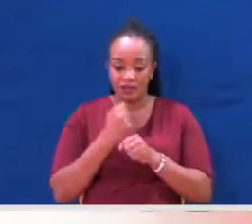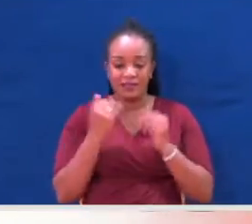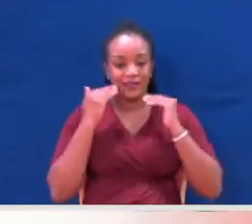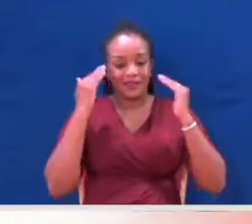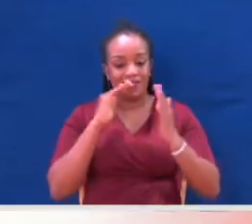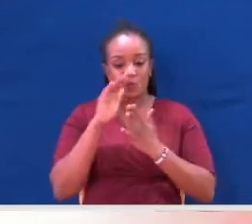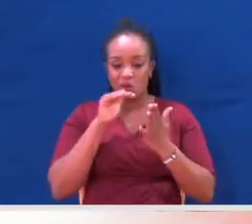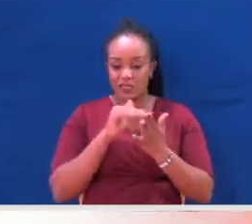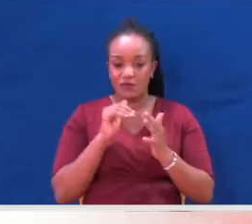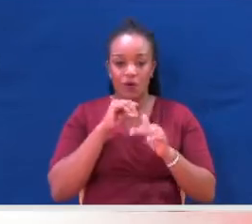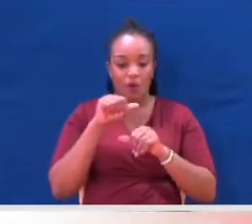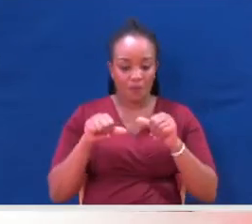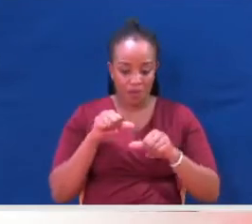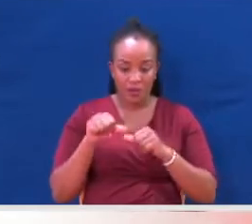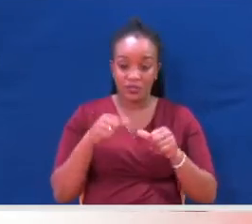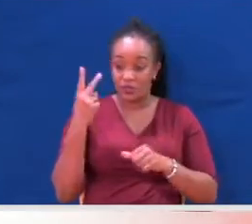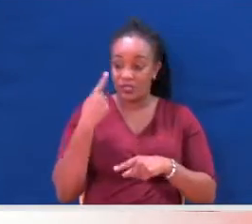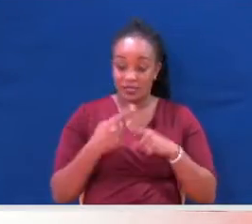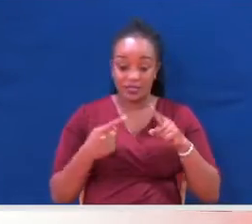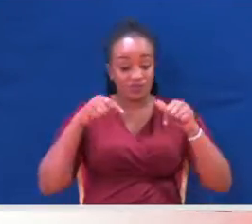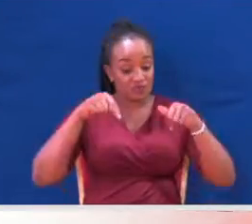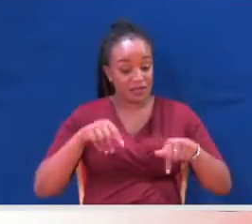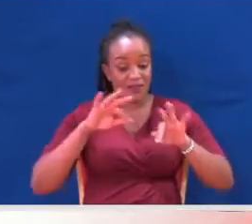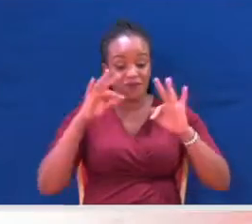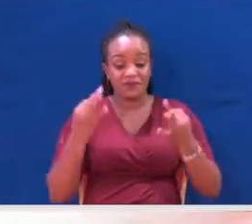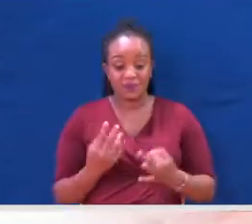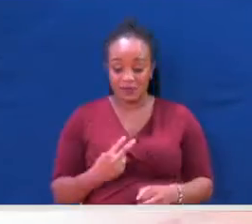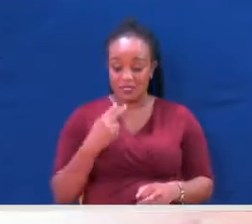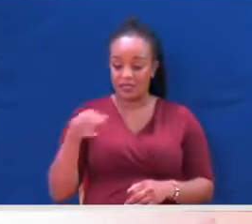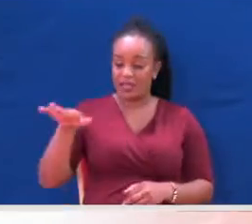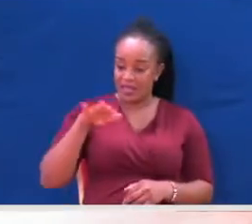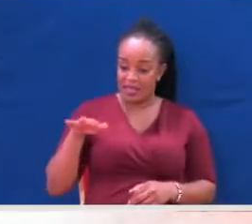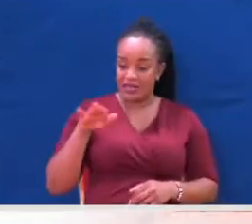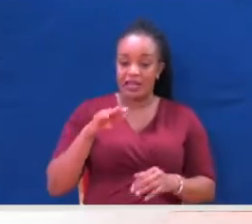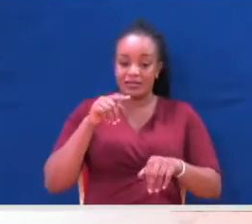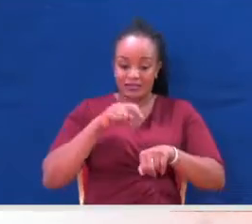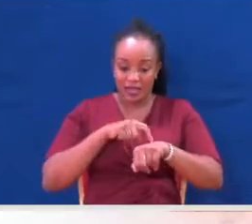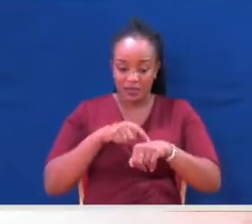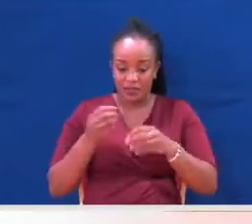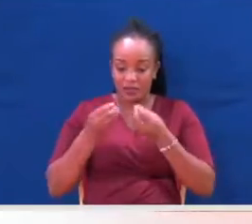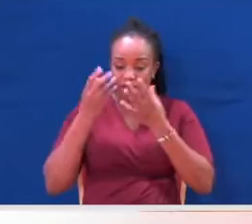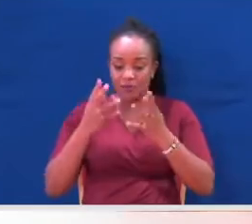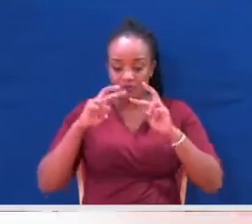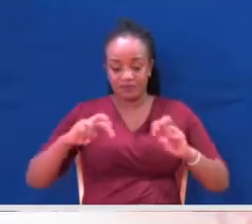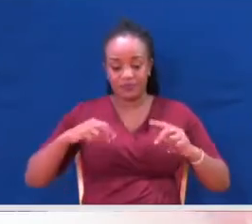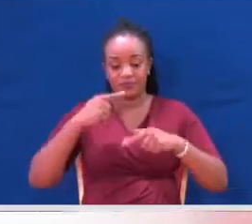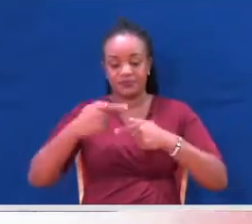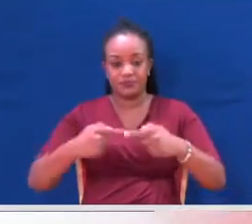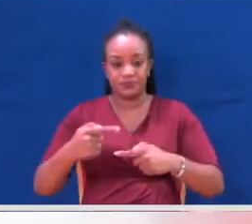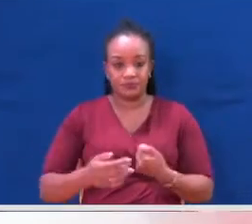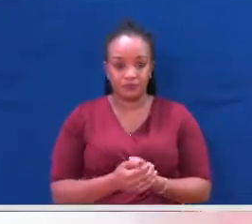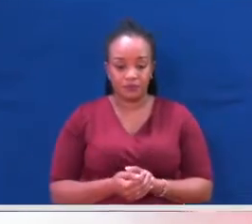now. Today, the family visited the GSU headquarters where they were informed the search is ongoing. It's